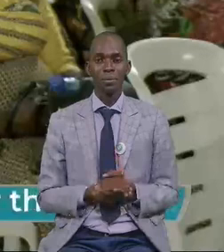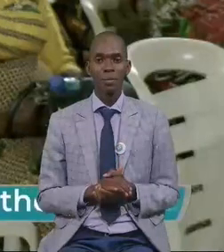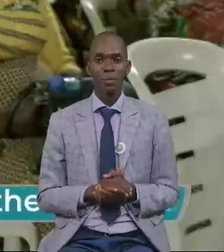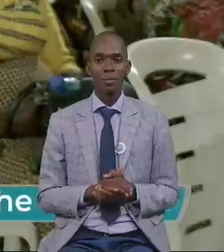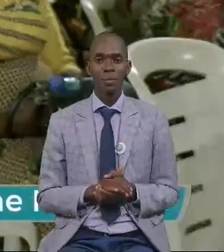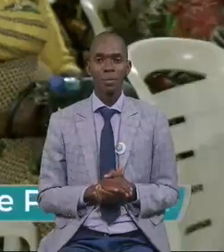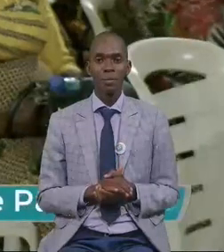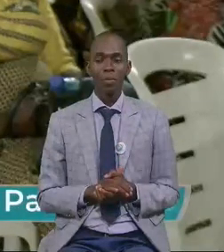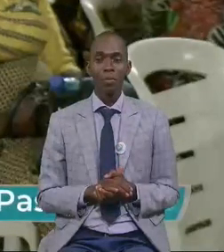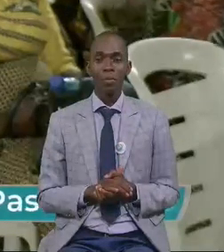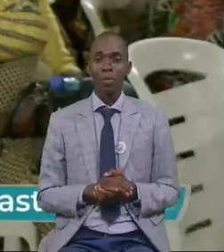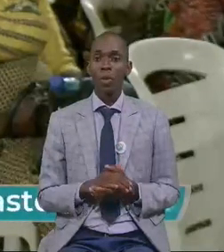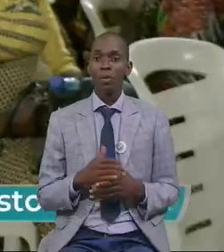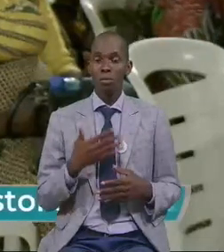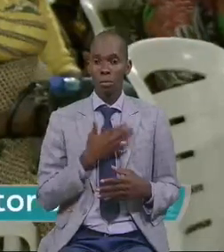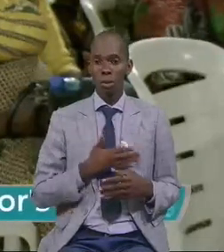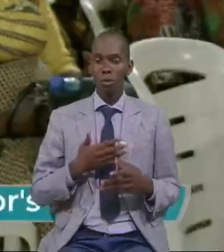de Jésus-Christ.